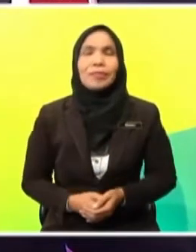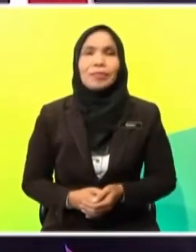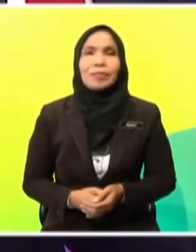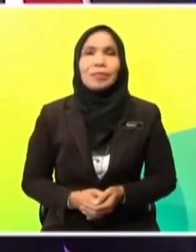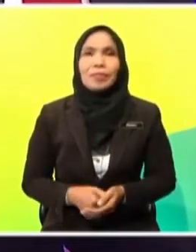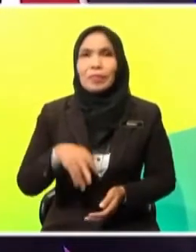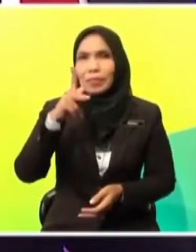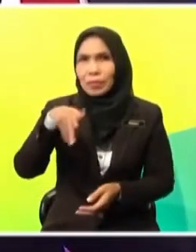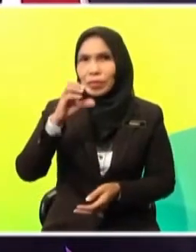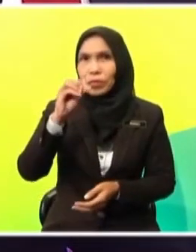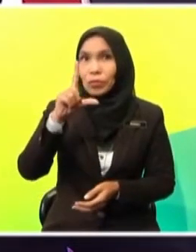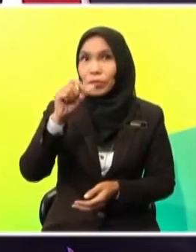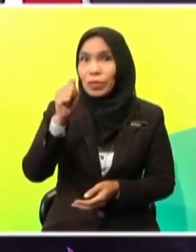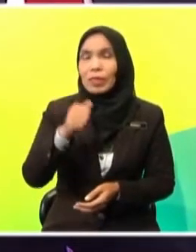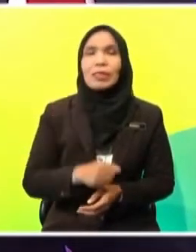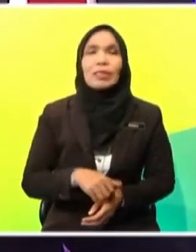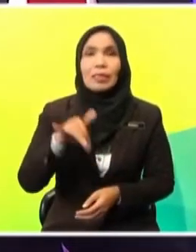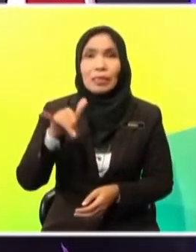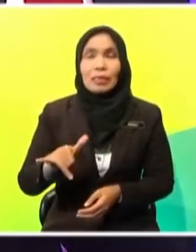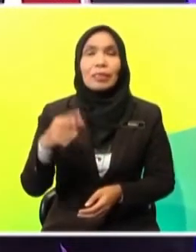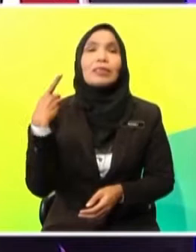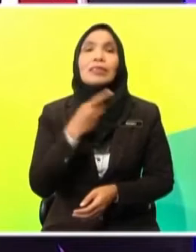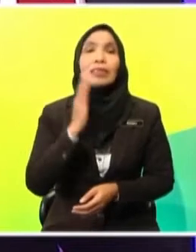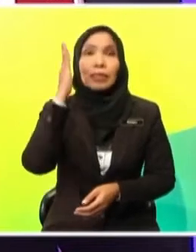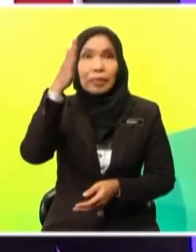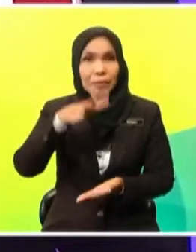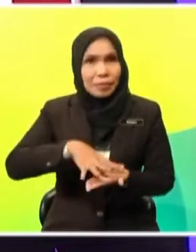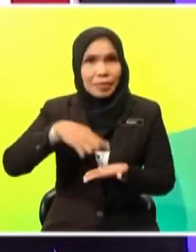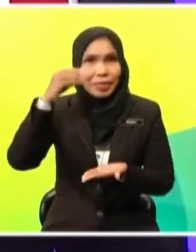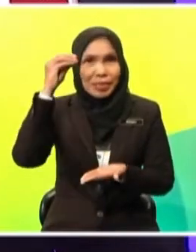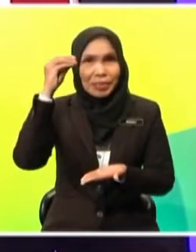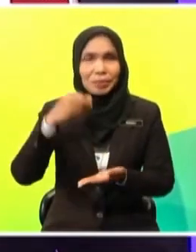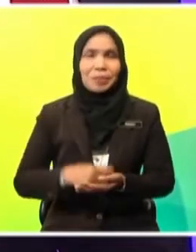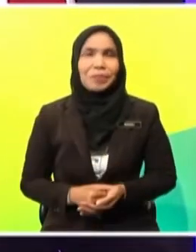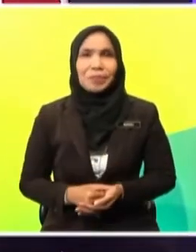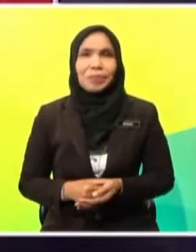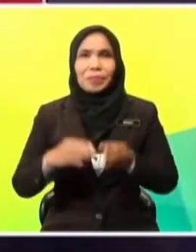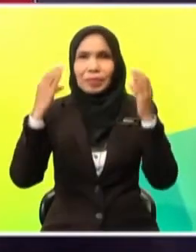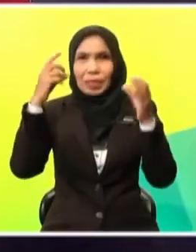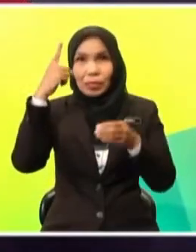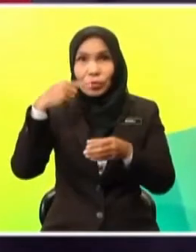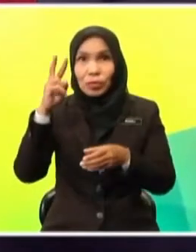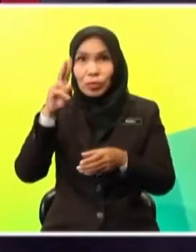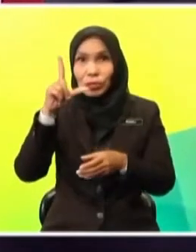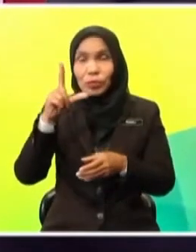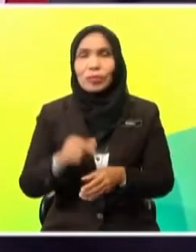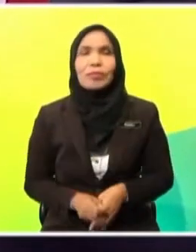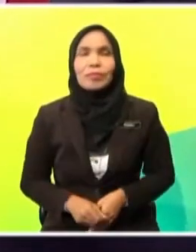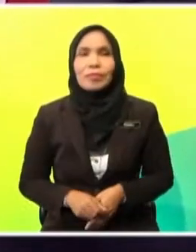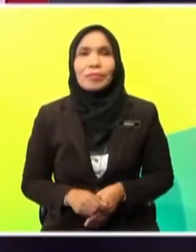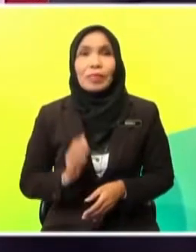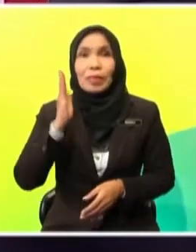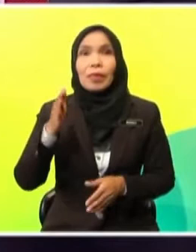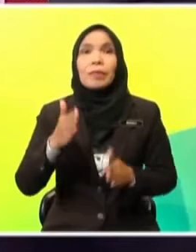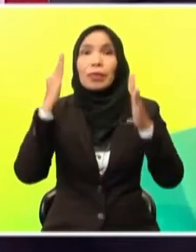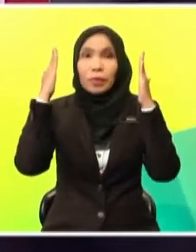belajar pada hari ini jadi hari ini chegou Zul ini memfokuskan anak-anak bahwa dua jenis